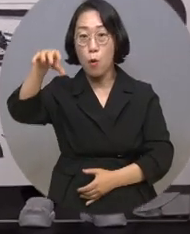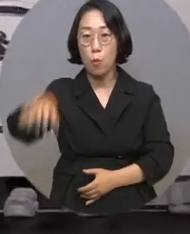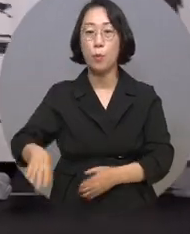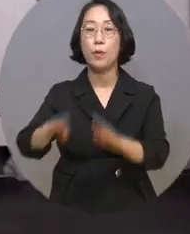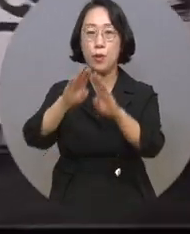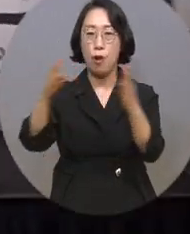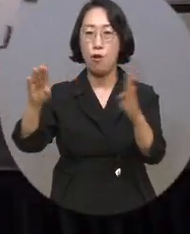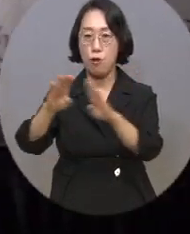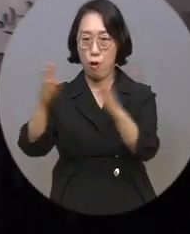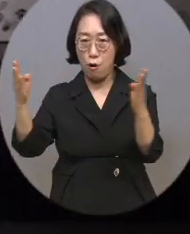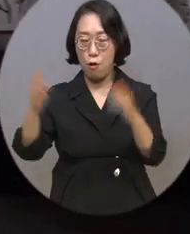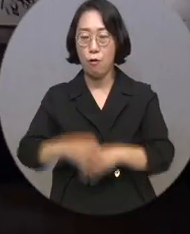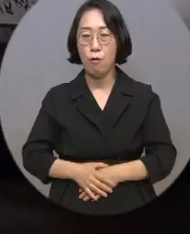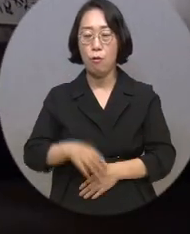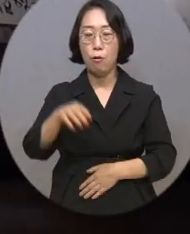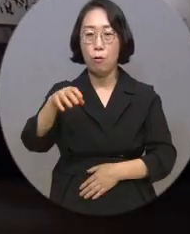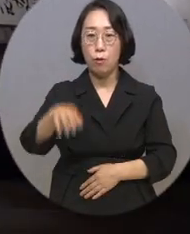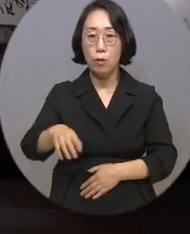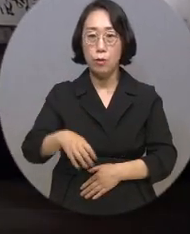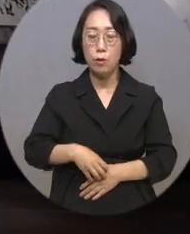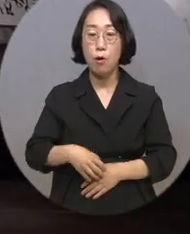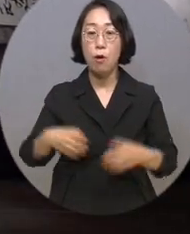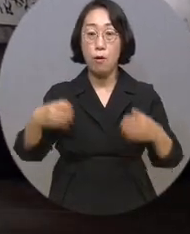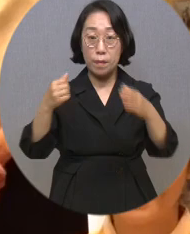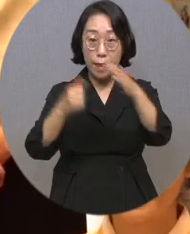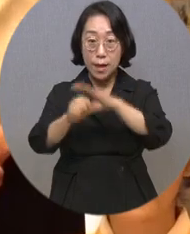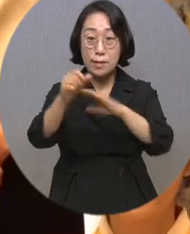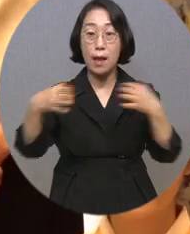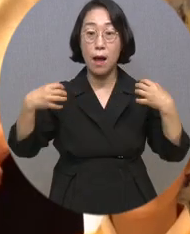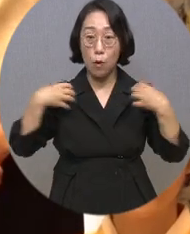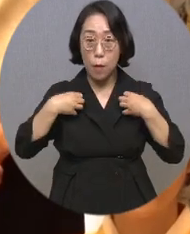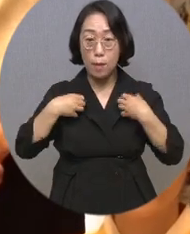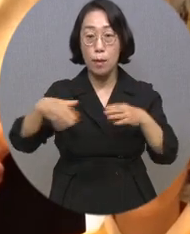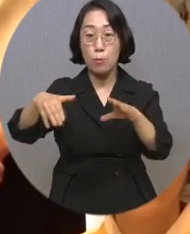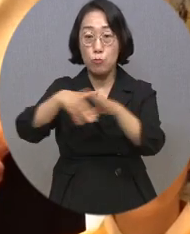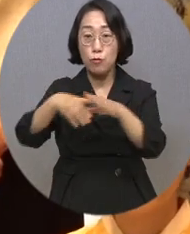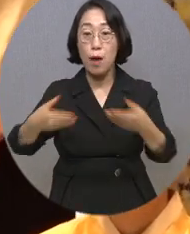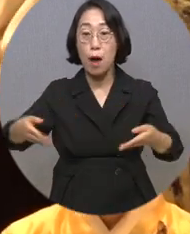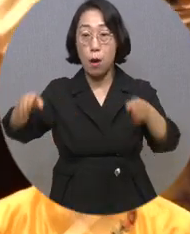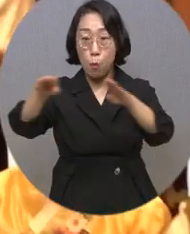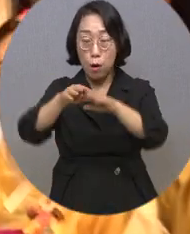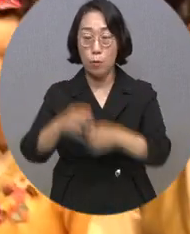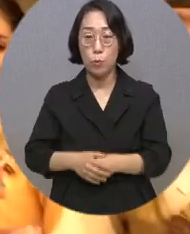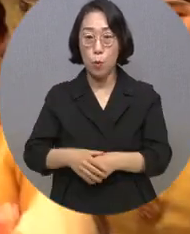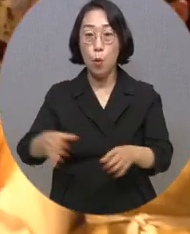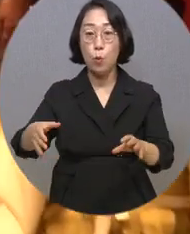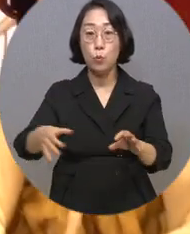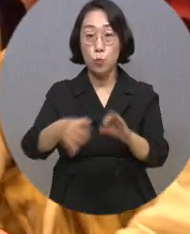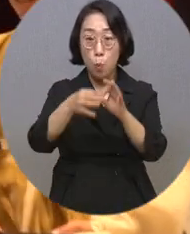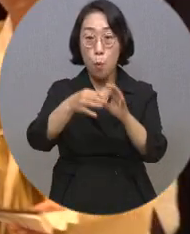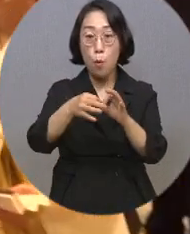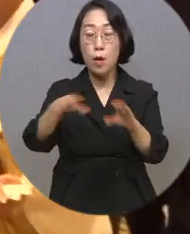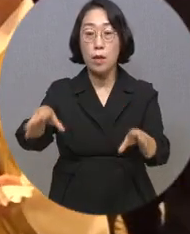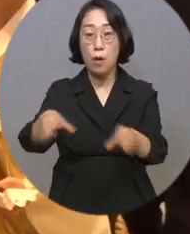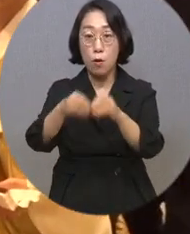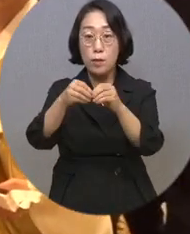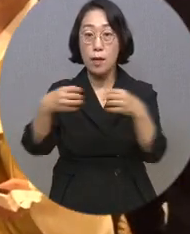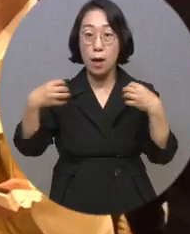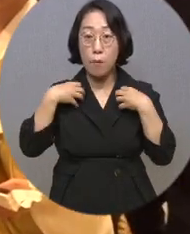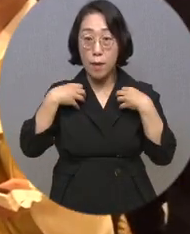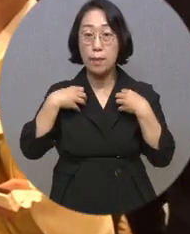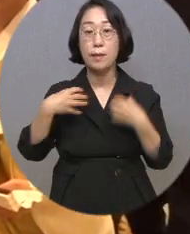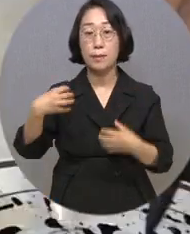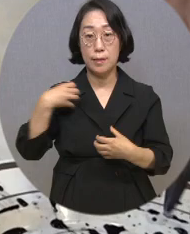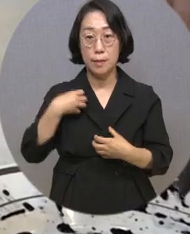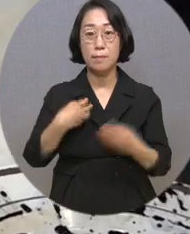캐나다 한국대사관, 주 캐나다 한국문화원, 주 몬트리올 총영사관의 국제적 협업을 통해 전격